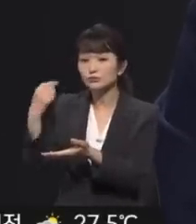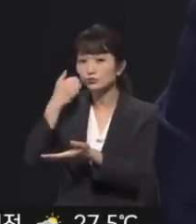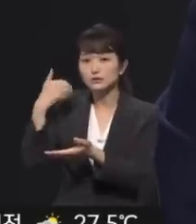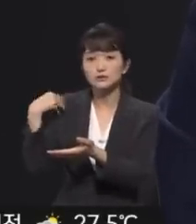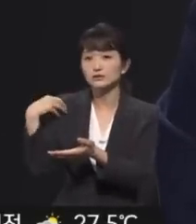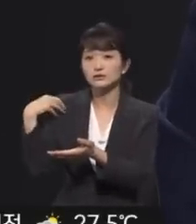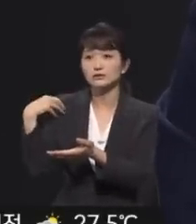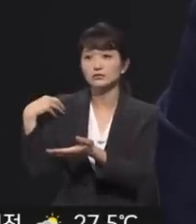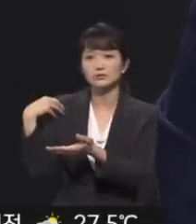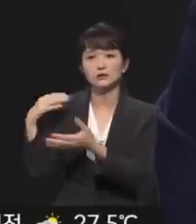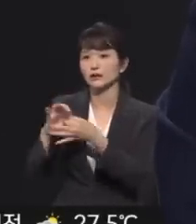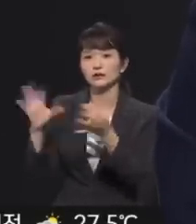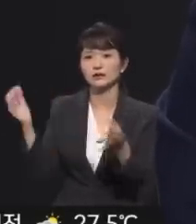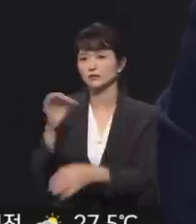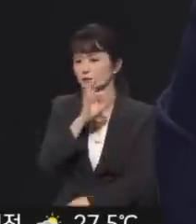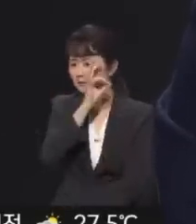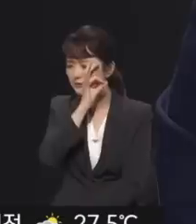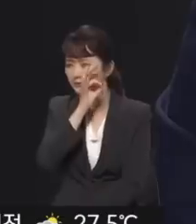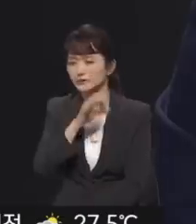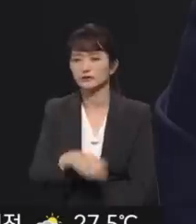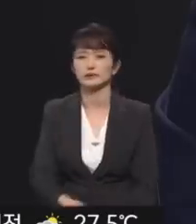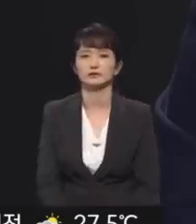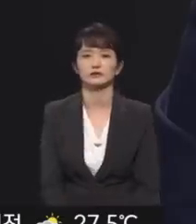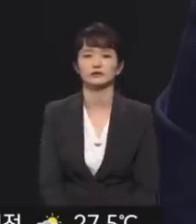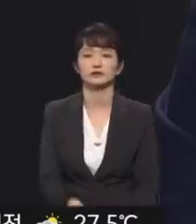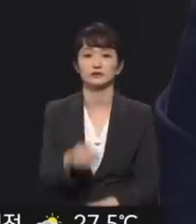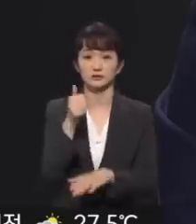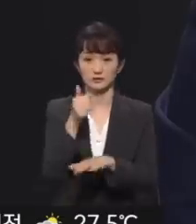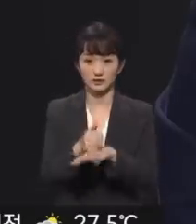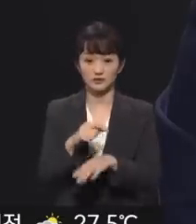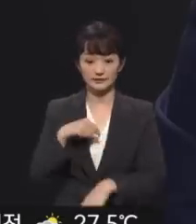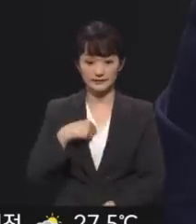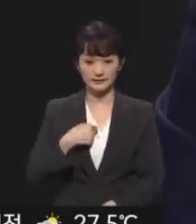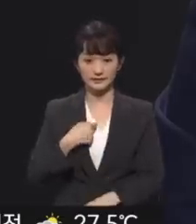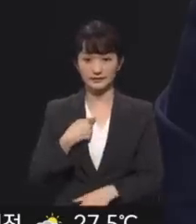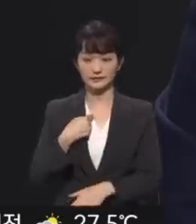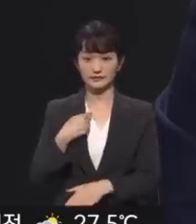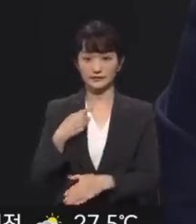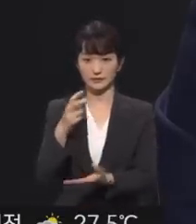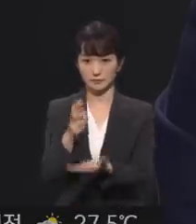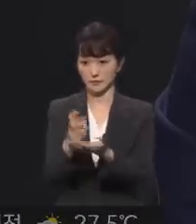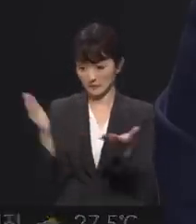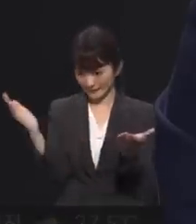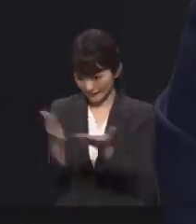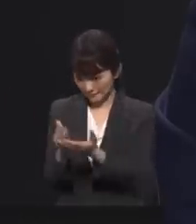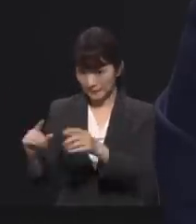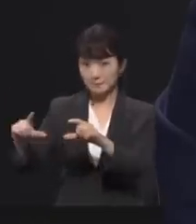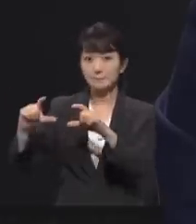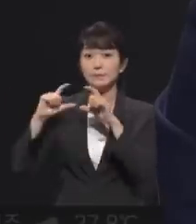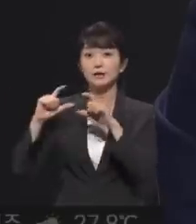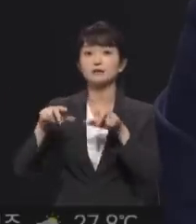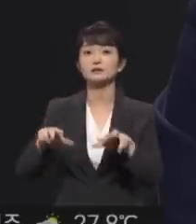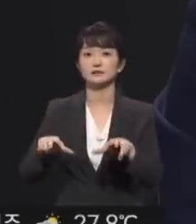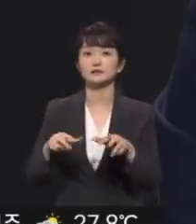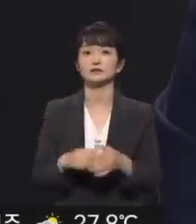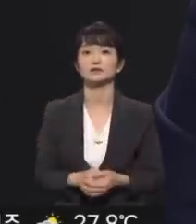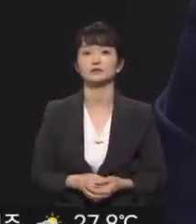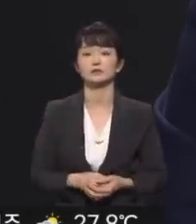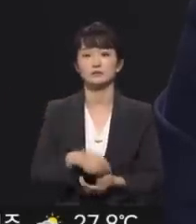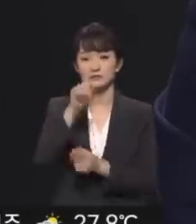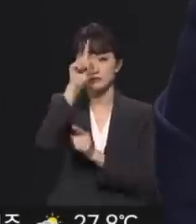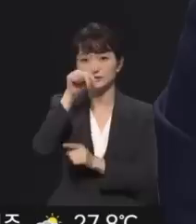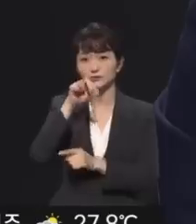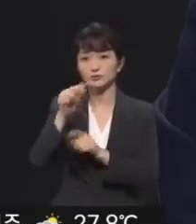있고 그간의 챔피언 일입니다 일단 그렇게 됐는데 결론이 자신이 정당한 것으로 결론이 났다 서 치더라도 지금부터 대신 석 대표는